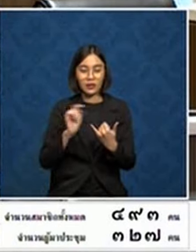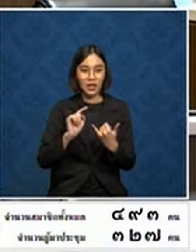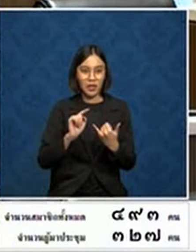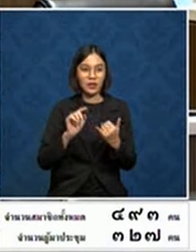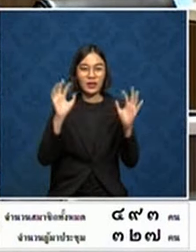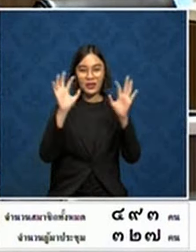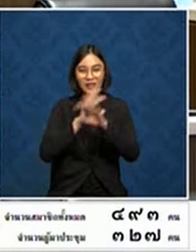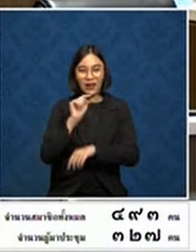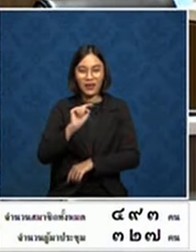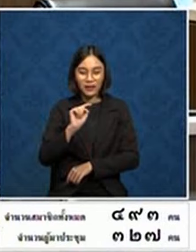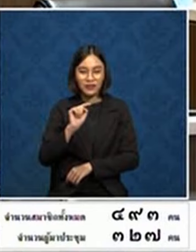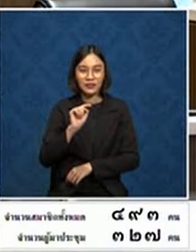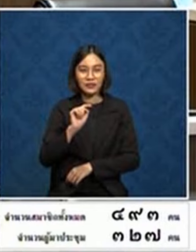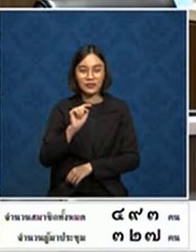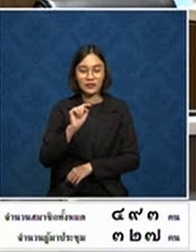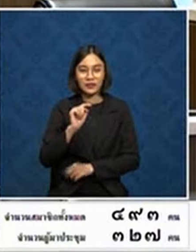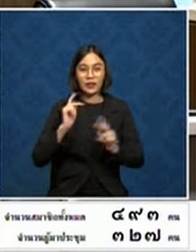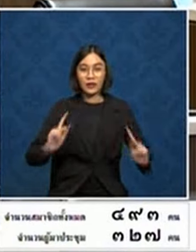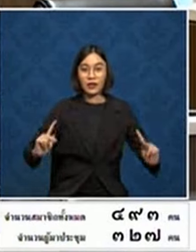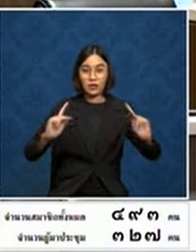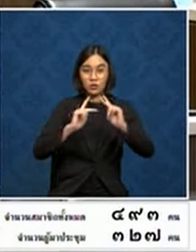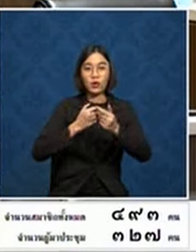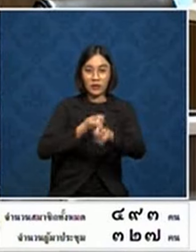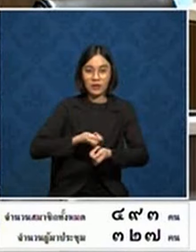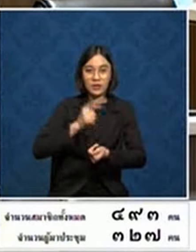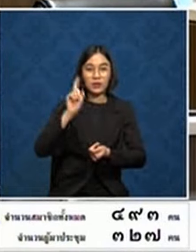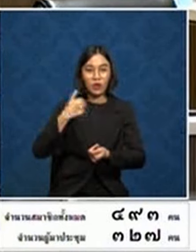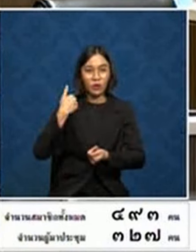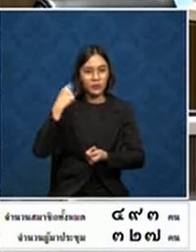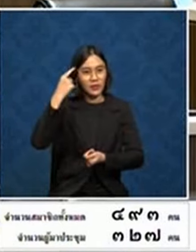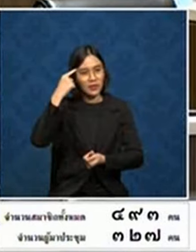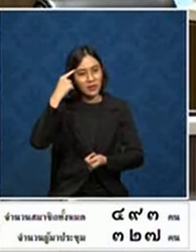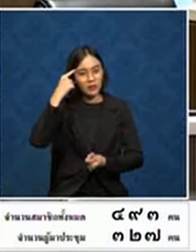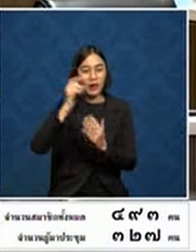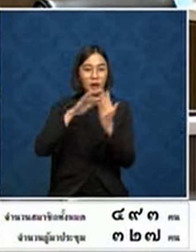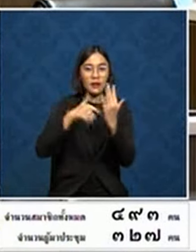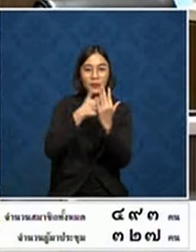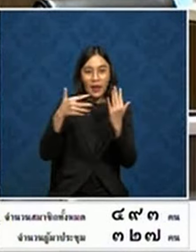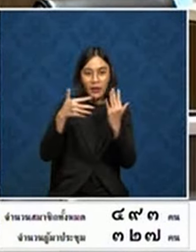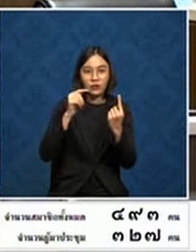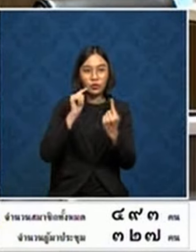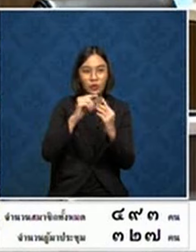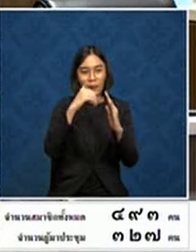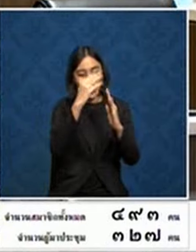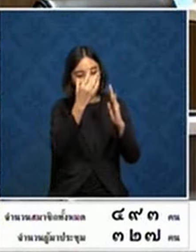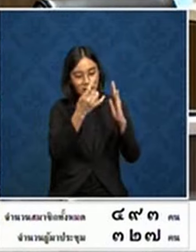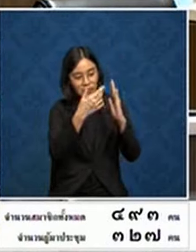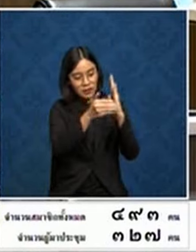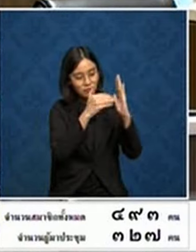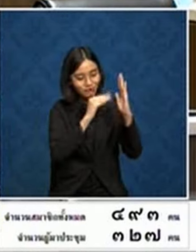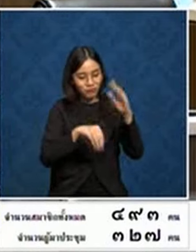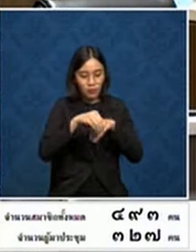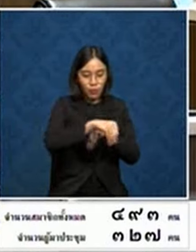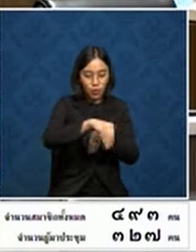ป็นส่วนหนึ่งในการที่กระทรวงเกษตรจะต้องวางล็อกในการว่าภาคนี้จะปลูกอะไรภาคนี้